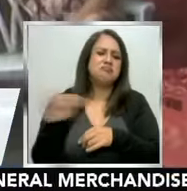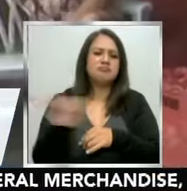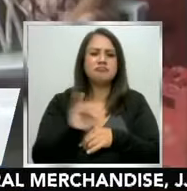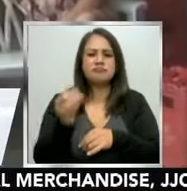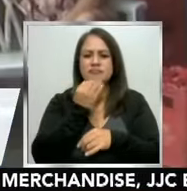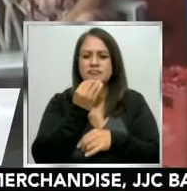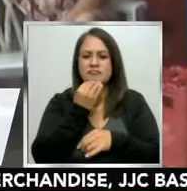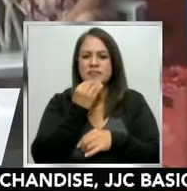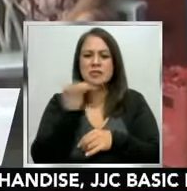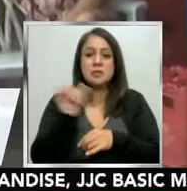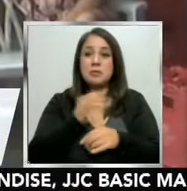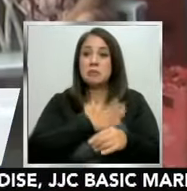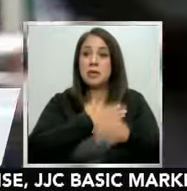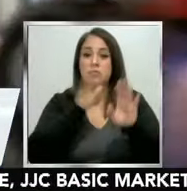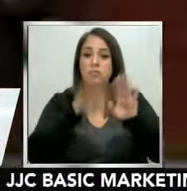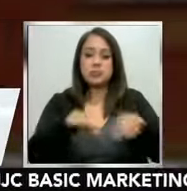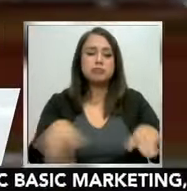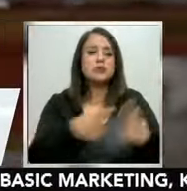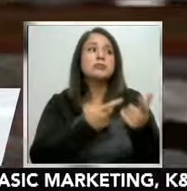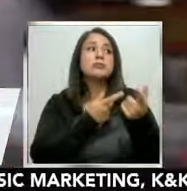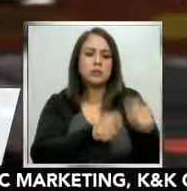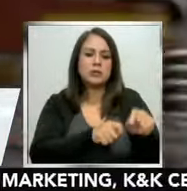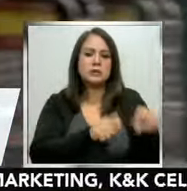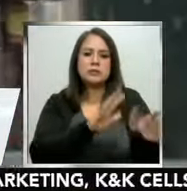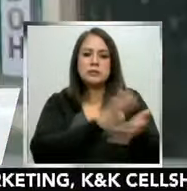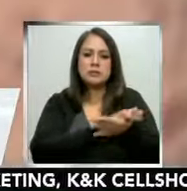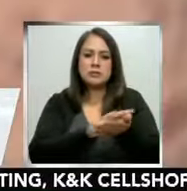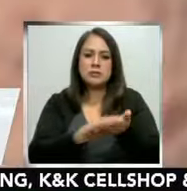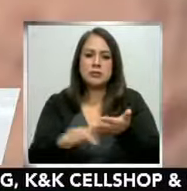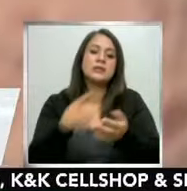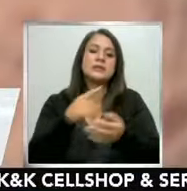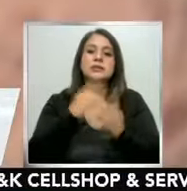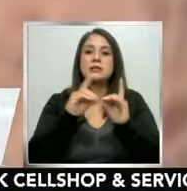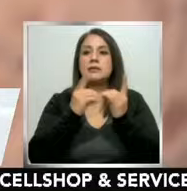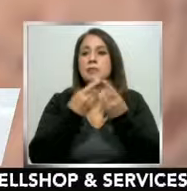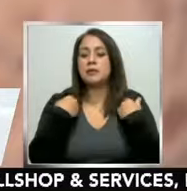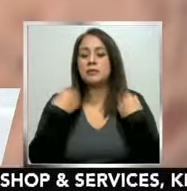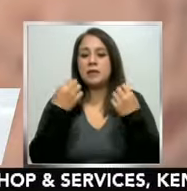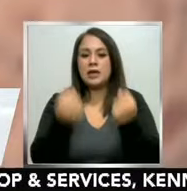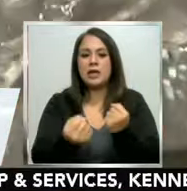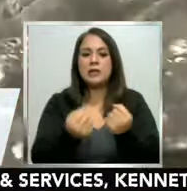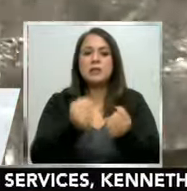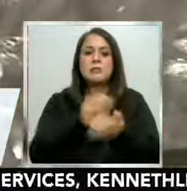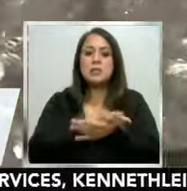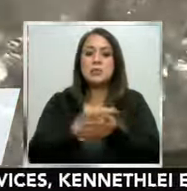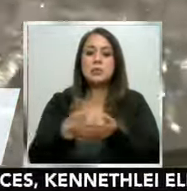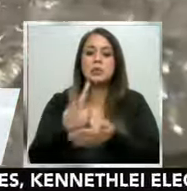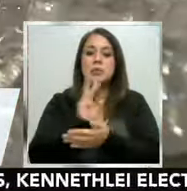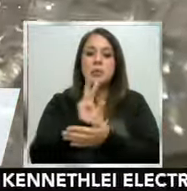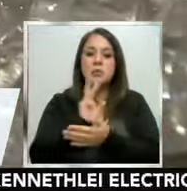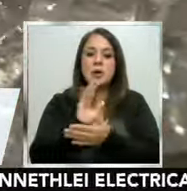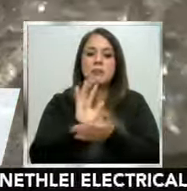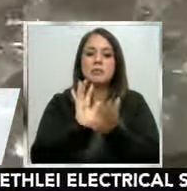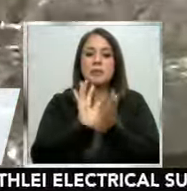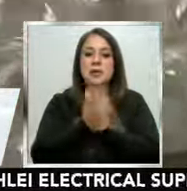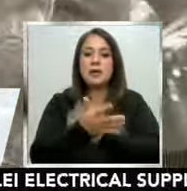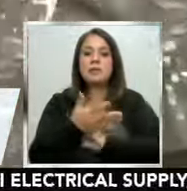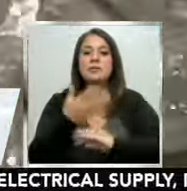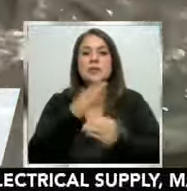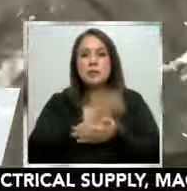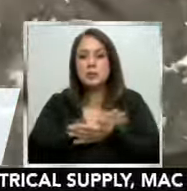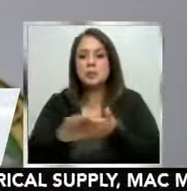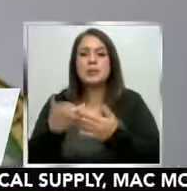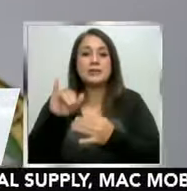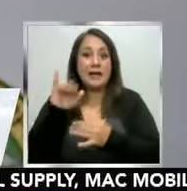ko. Tiwala naman po ako na malinis. Ayon sa Department of Health, malinis na tubig equals malinis na yelo para maiwasan